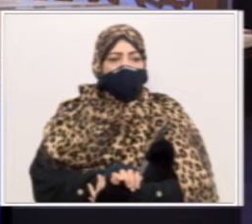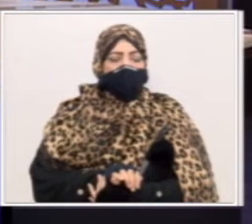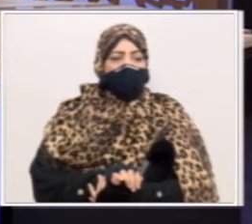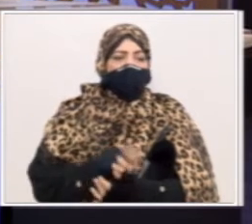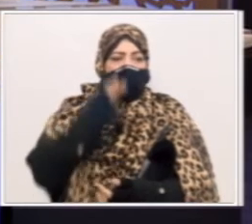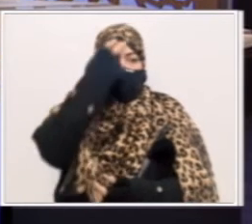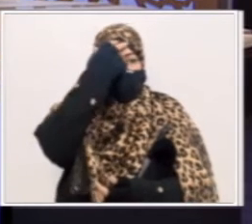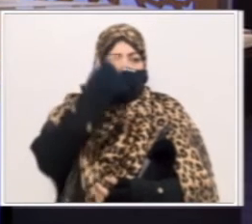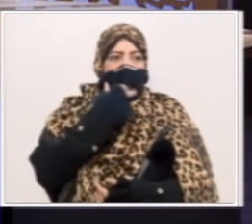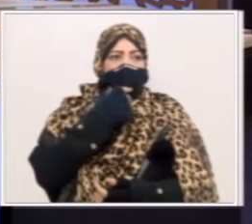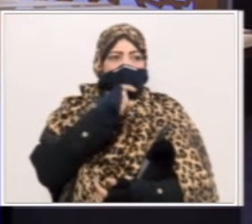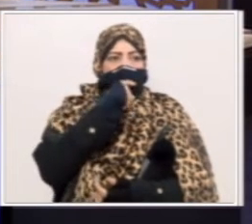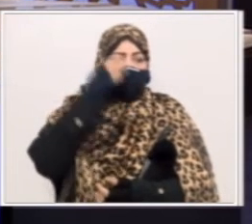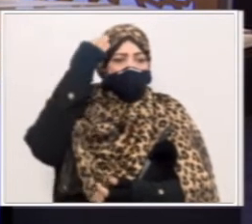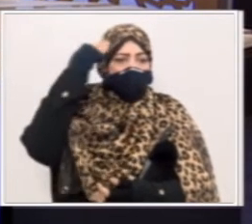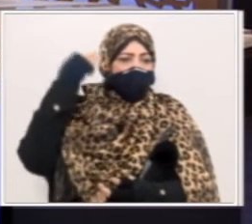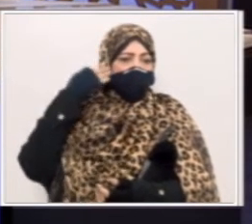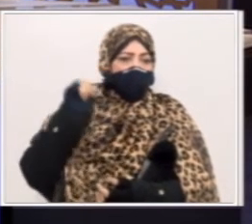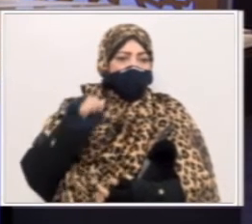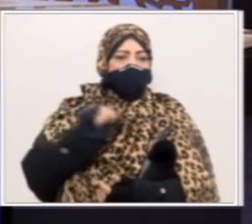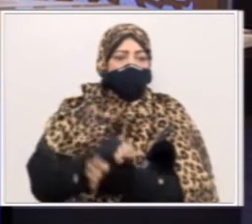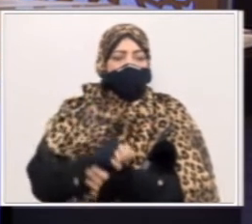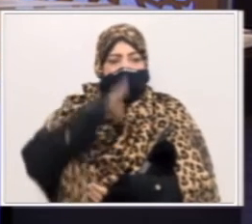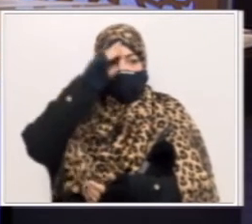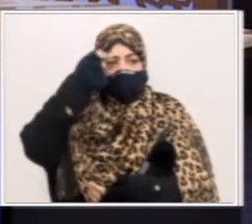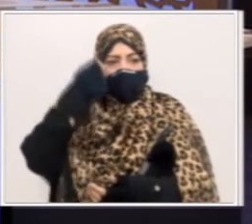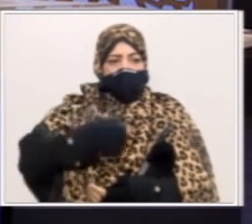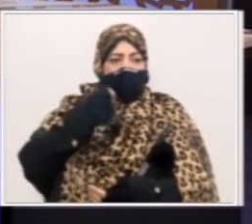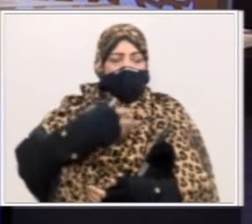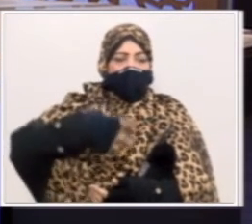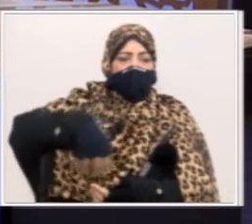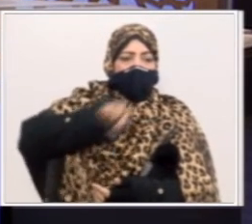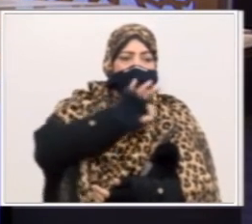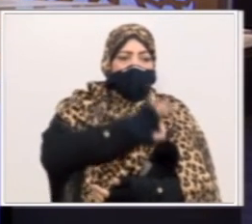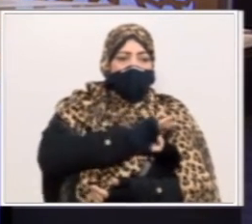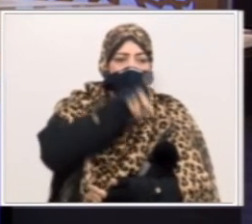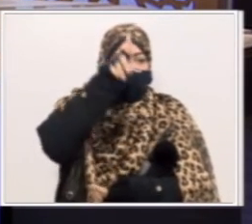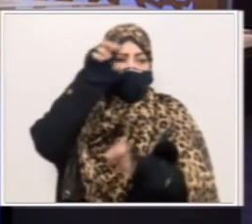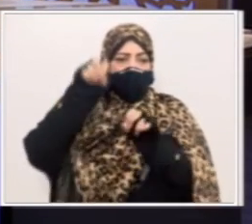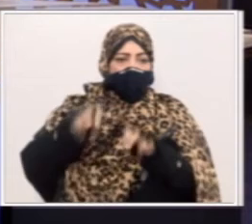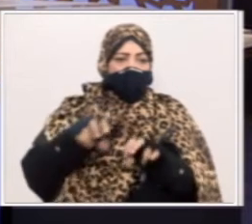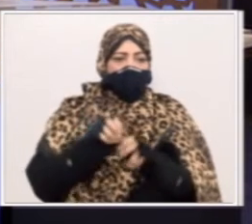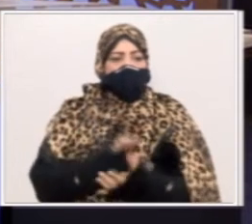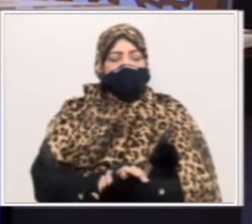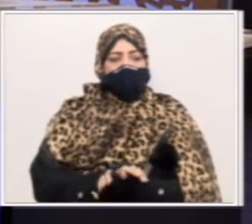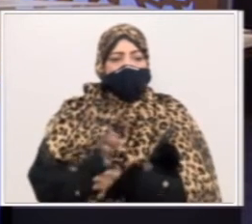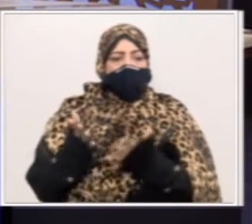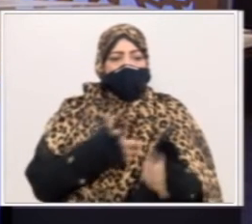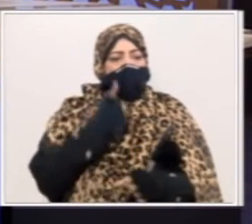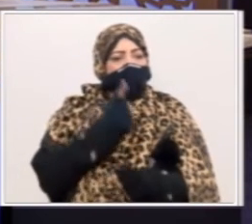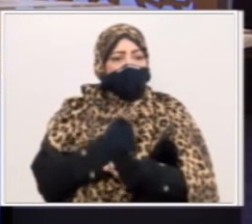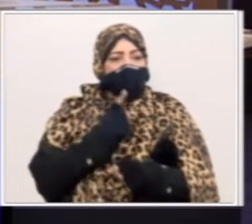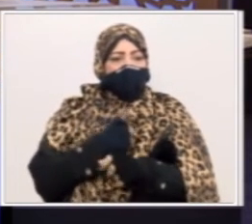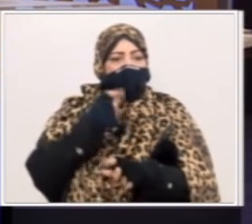وعليكم السلام ورحمة الله. أهلا بك أستاذي الفاضل، تحية لك وتحية الأستاذ استقبل مكالمتي، وشكرا على